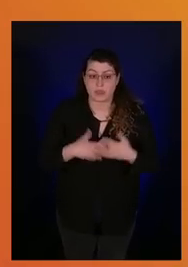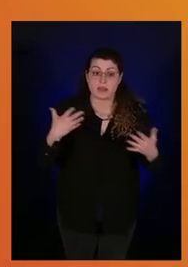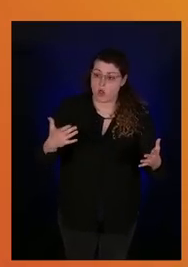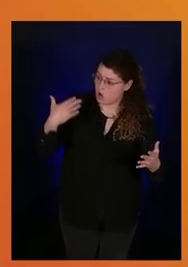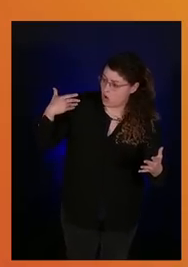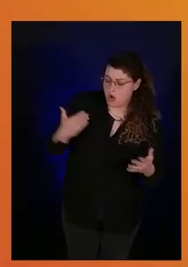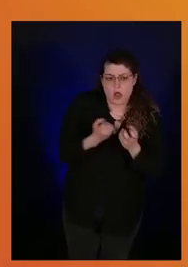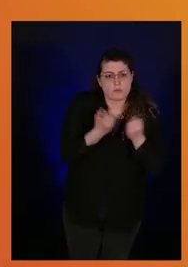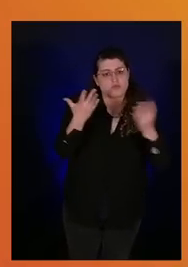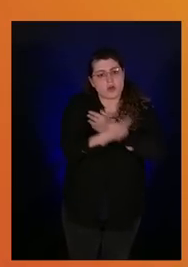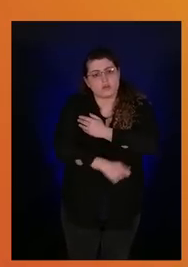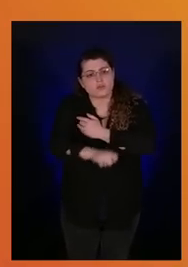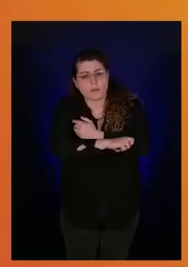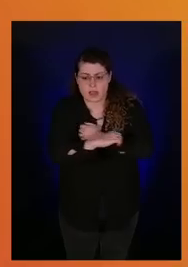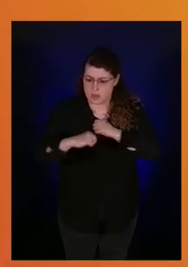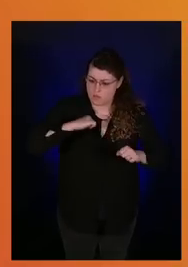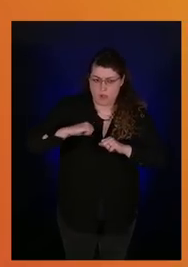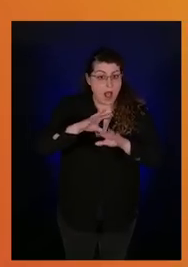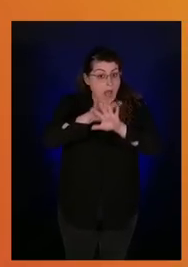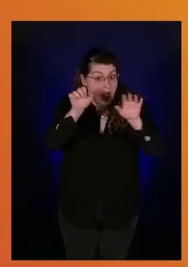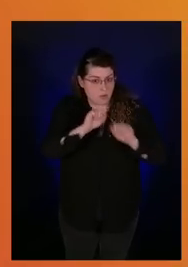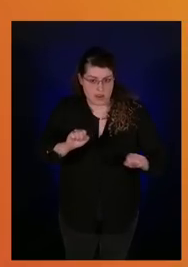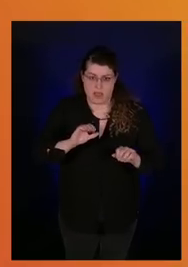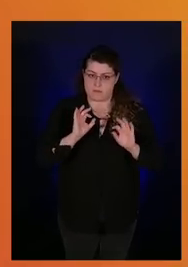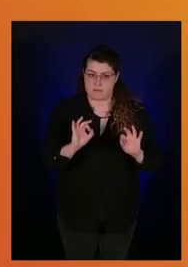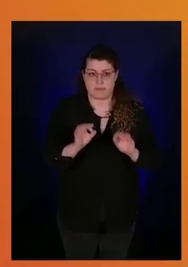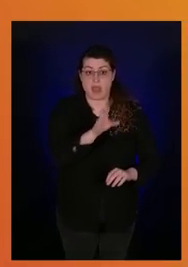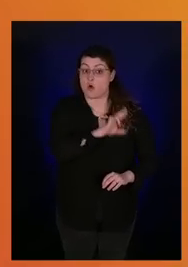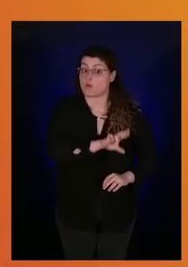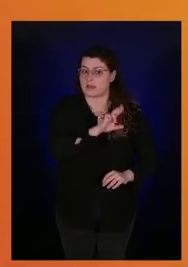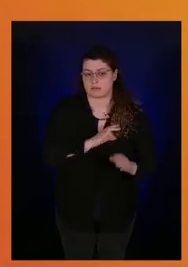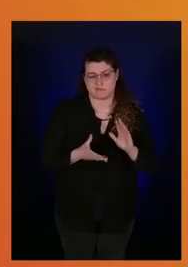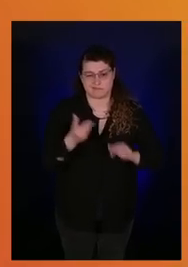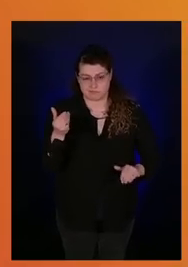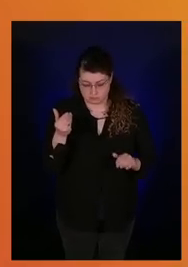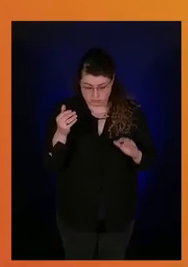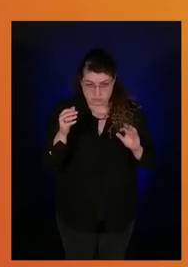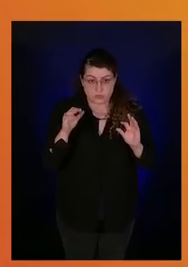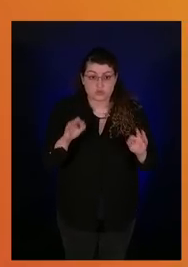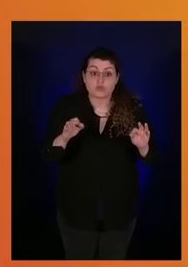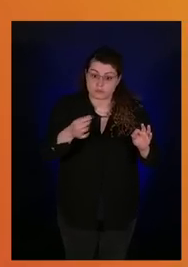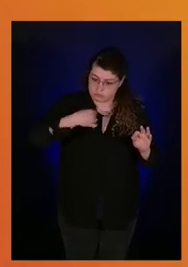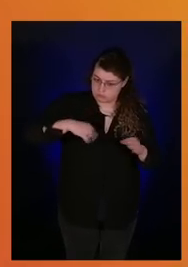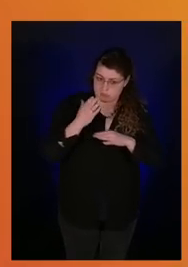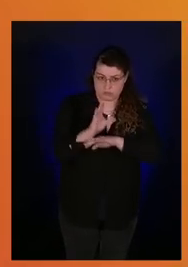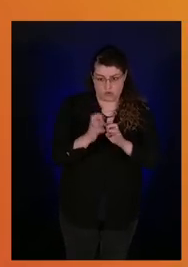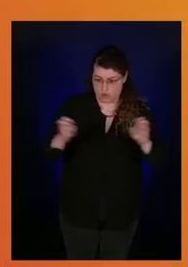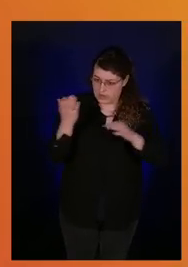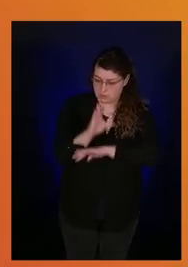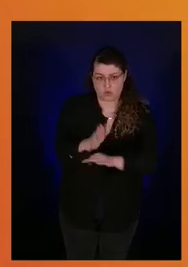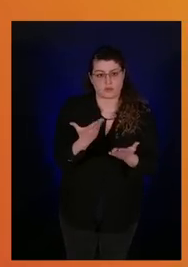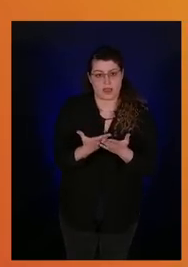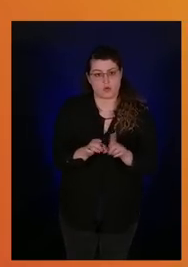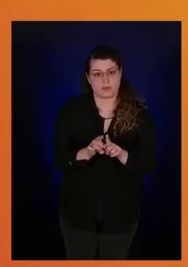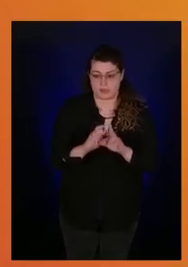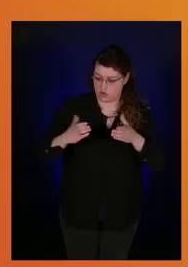être fiers de mener un mouvement social remarquable contre la réforme des retraites. Ce congrès doit être à l'image de ce mouvement social, un congrès de rassemblement de la CGT